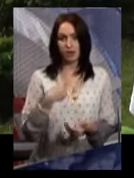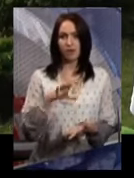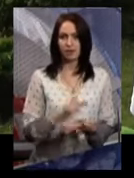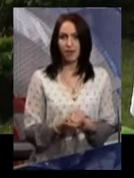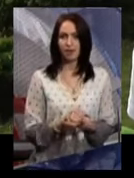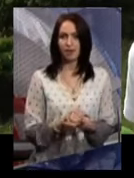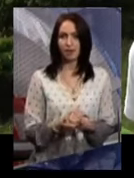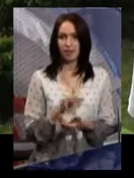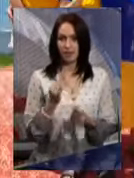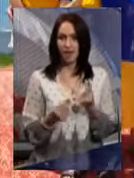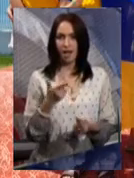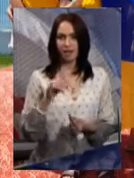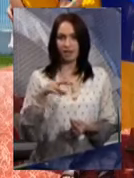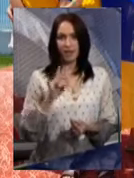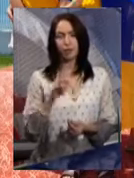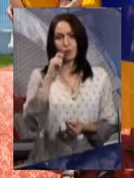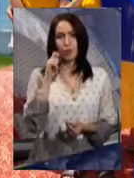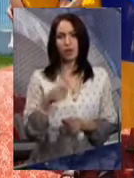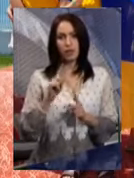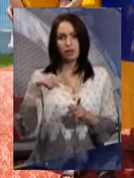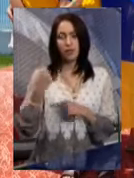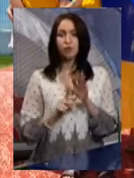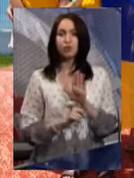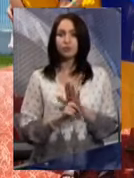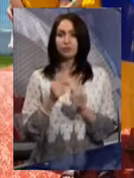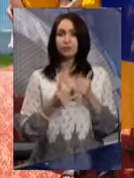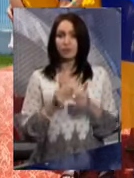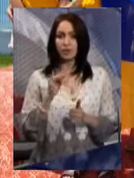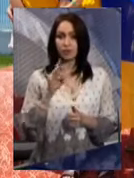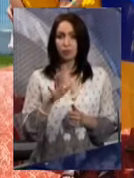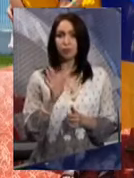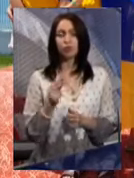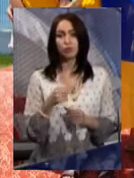и играл гимн Украины. Наступним стартом Тимура стане